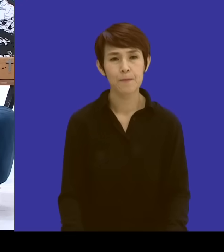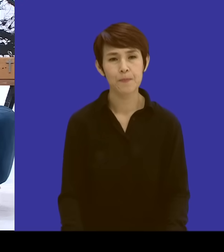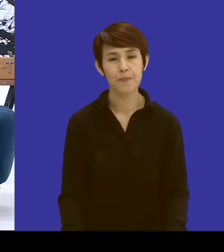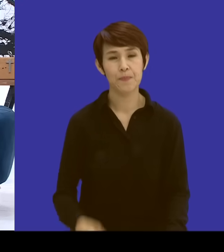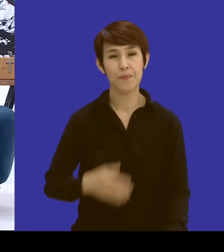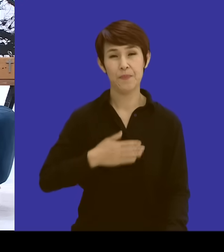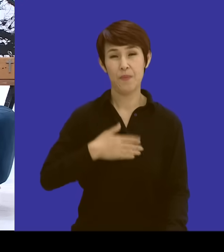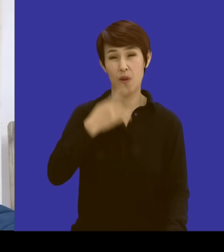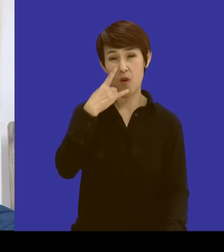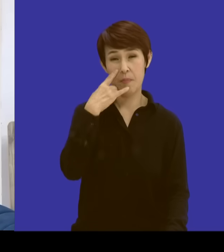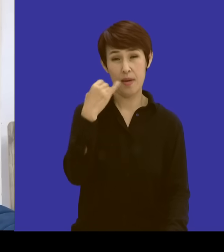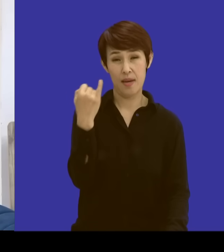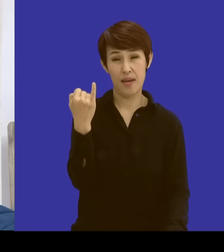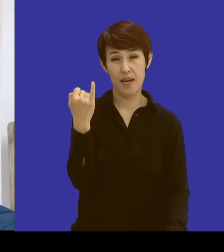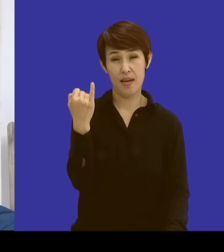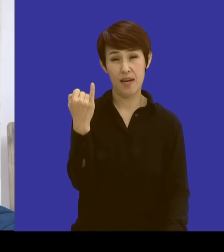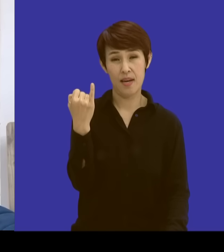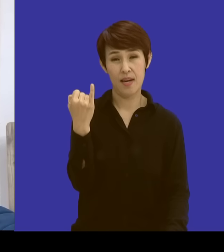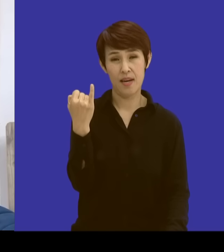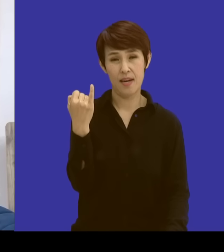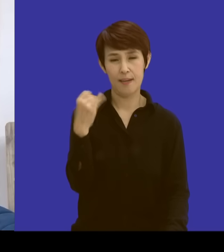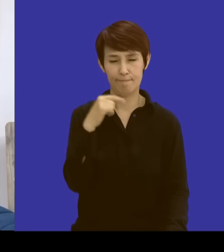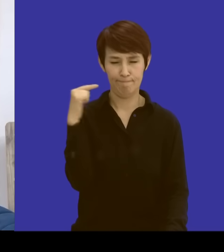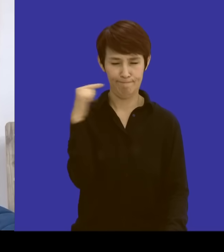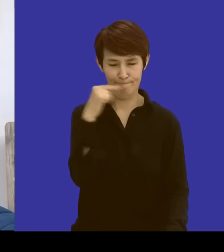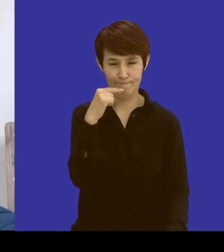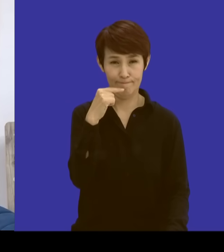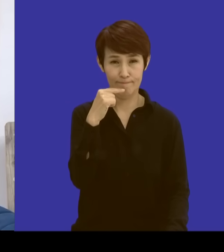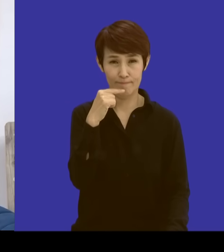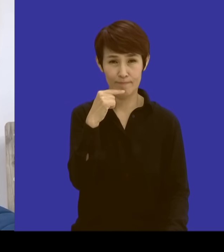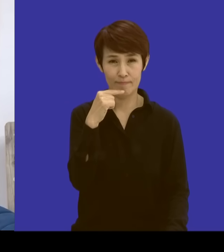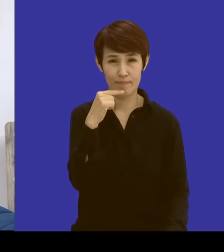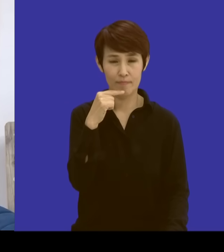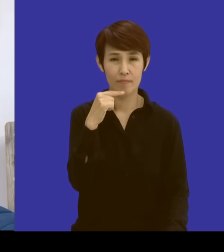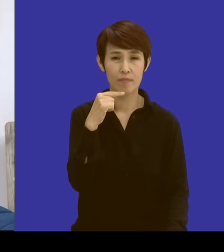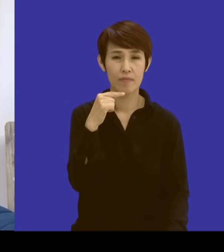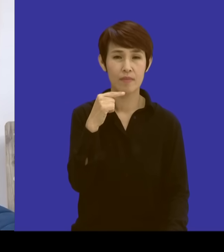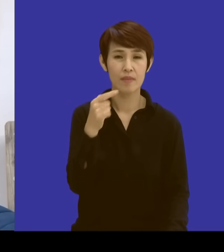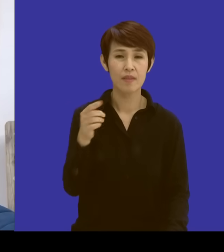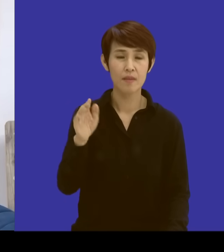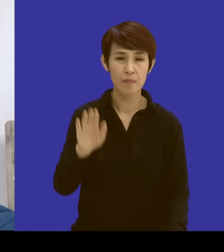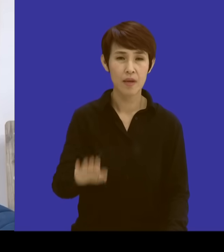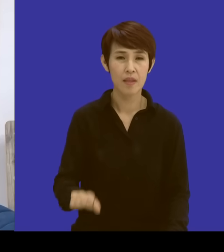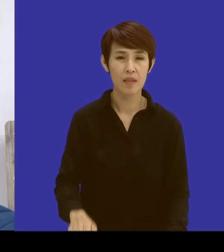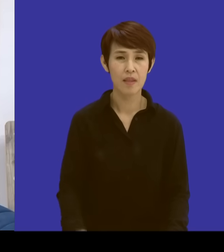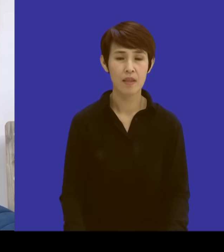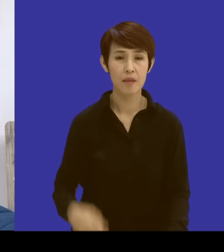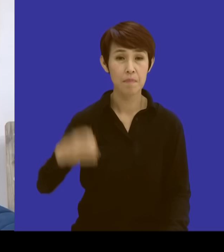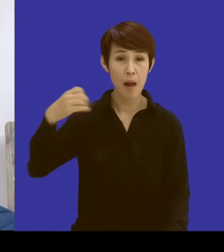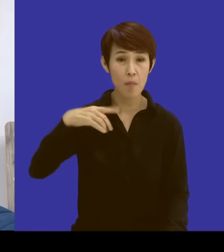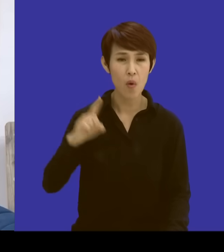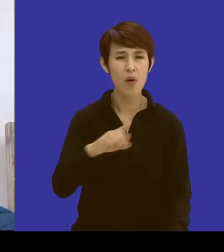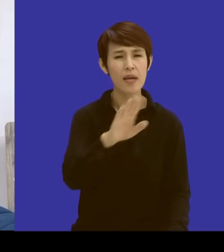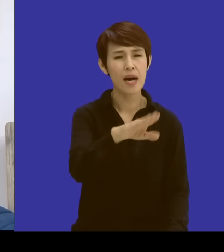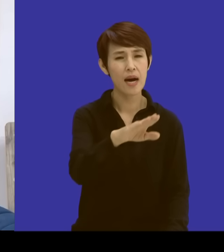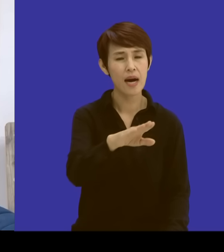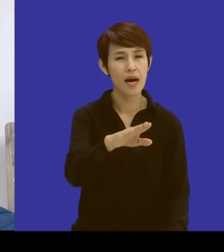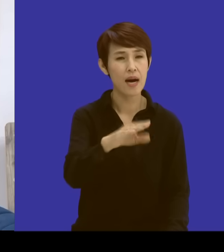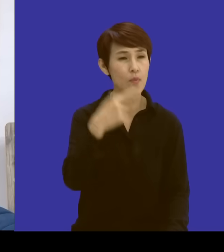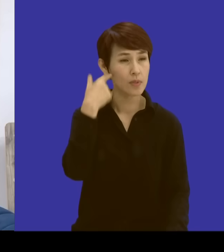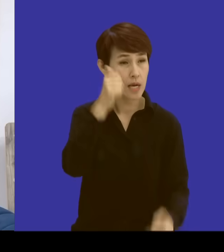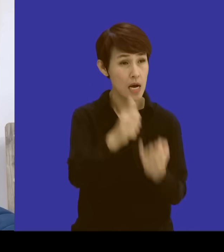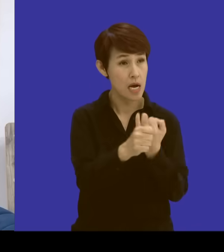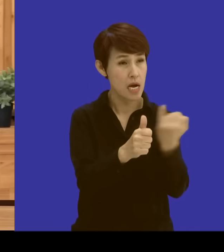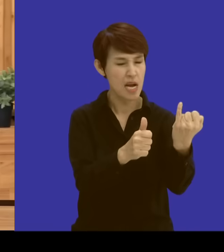저희 어머니가 이제 그렇게 본인이 그렇게 하시면서도 저한테는 어렸을 때부터 늘 하셨던 말씀이 있어요. 야, 사모의 사자는